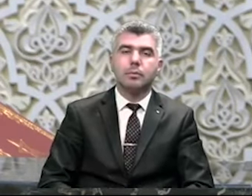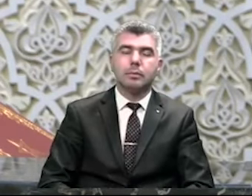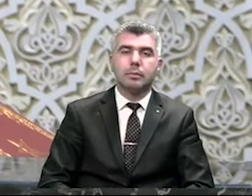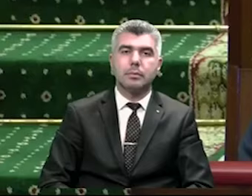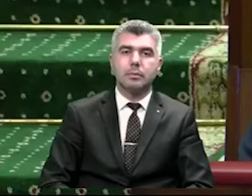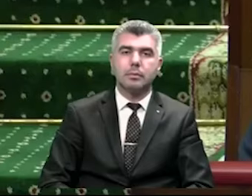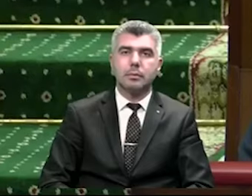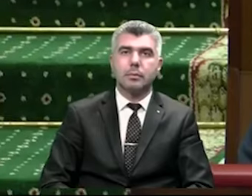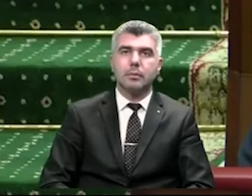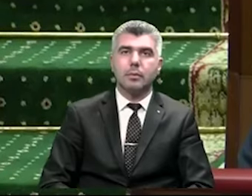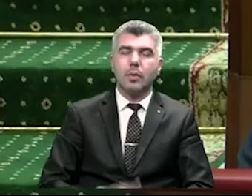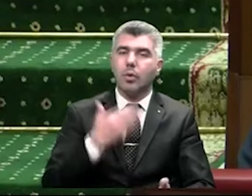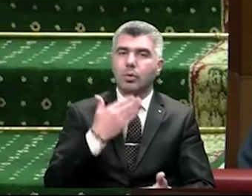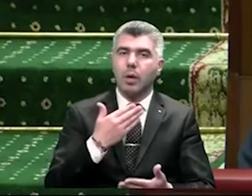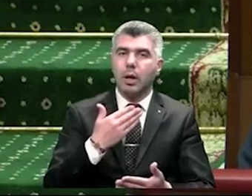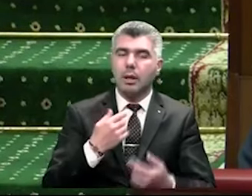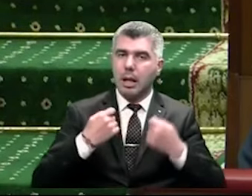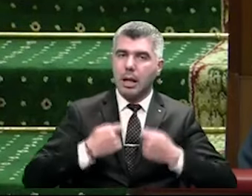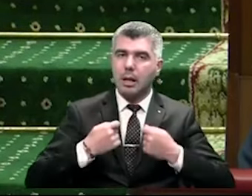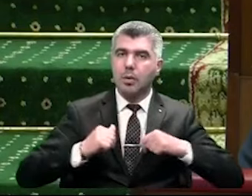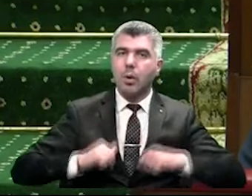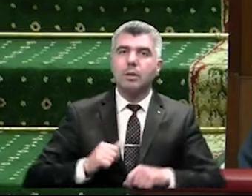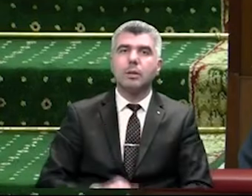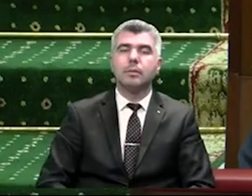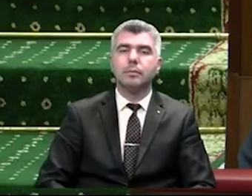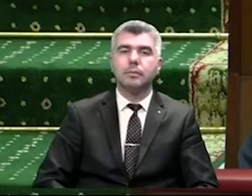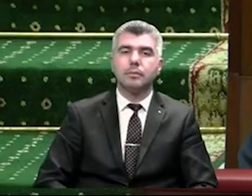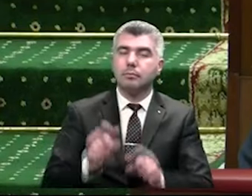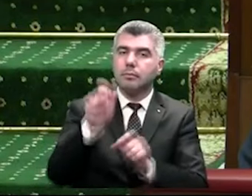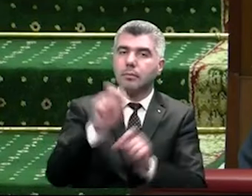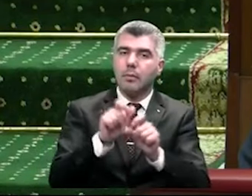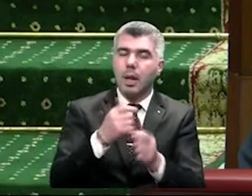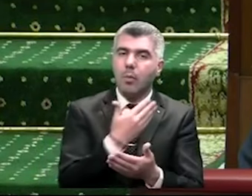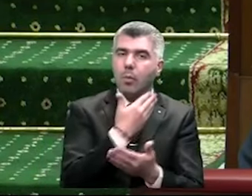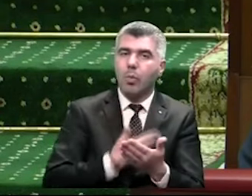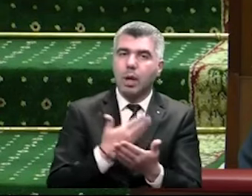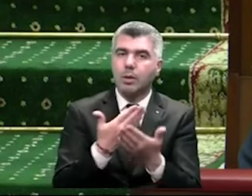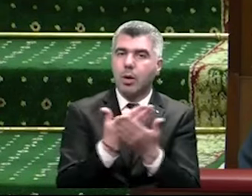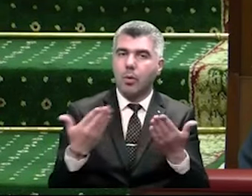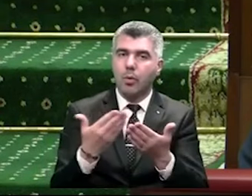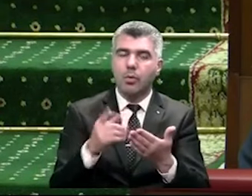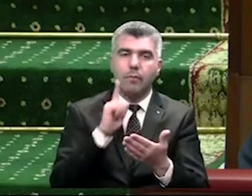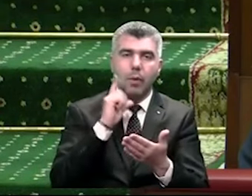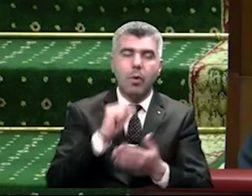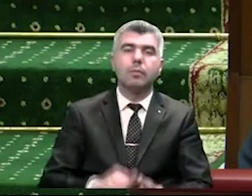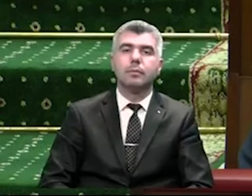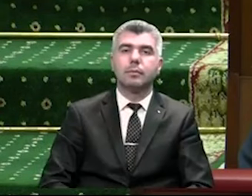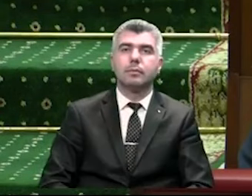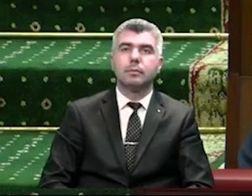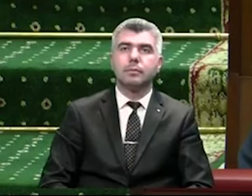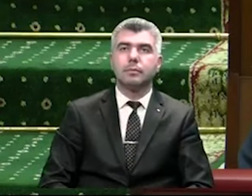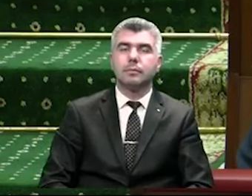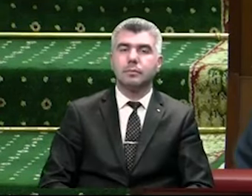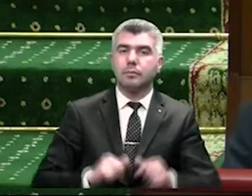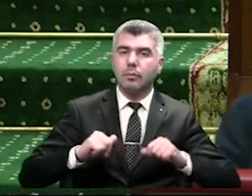تفضل شكرا السيد الرئيس السيد الوزير المحترم الساده السيدات المستشارين والمستشاره المحترمين السيد